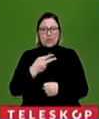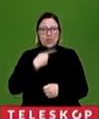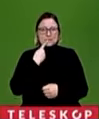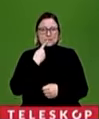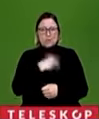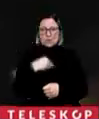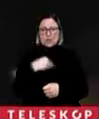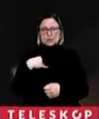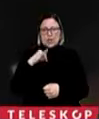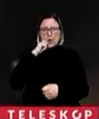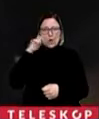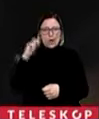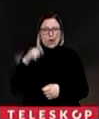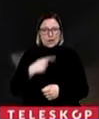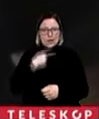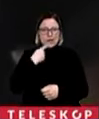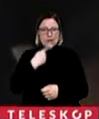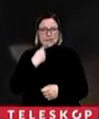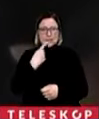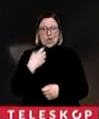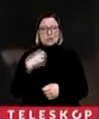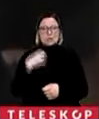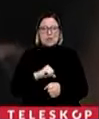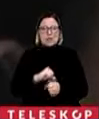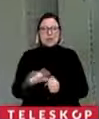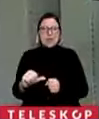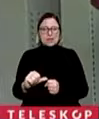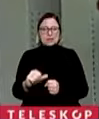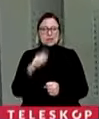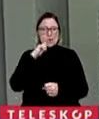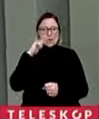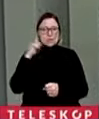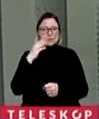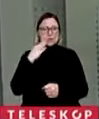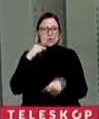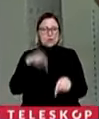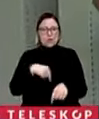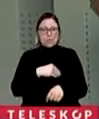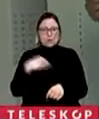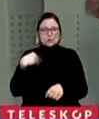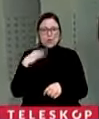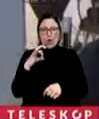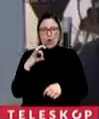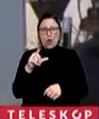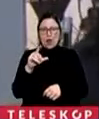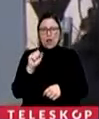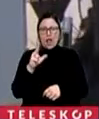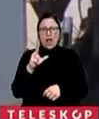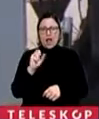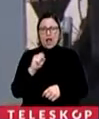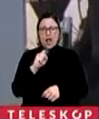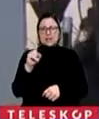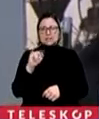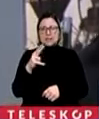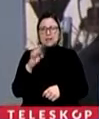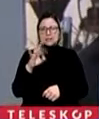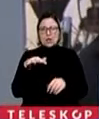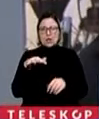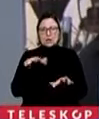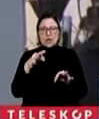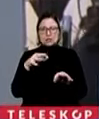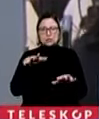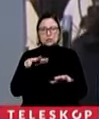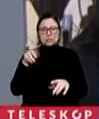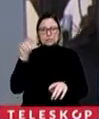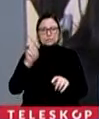polskim i ukraińskim. Jego gospodarzem jest m.in. Ukrainka mieszkająca w Polsce Olga Kazymyrska. Teraz dużo uchodźców z